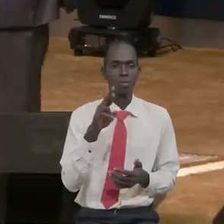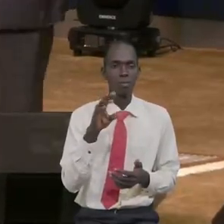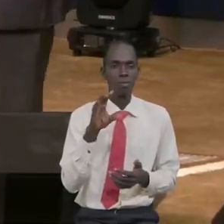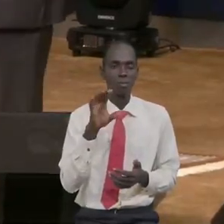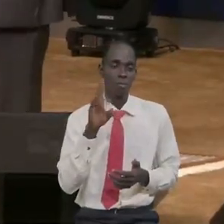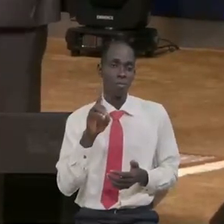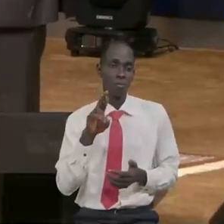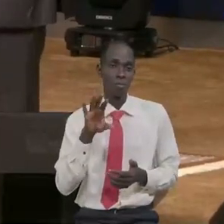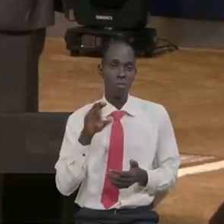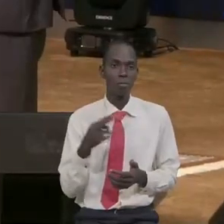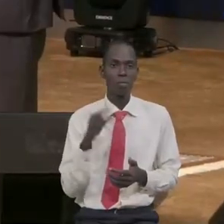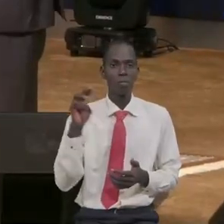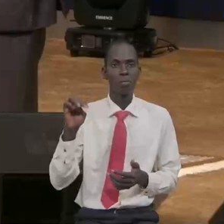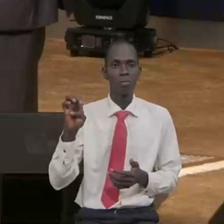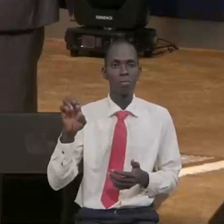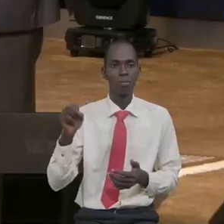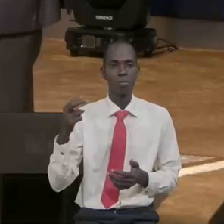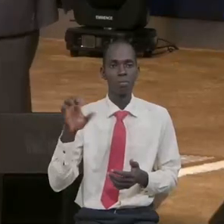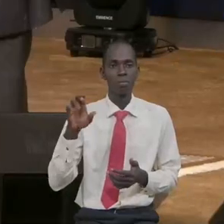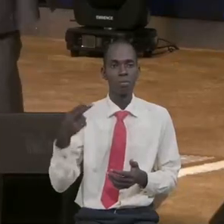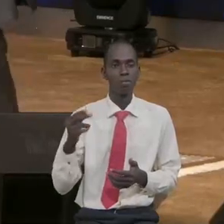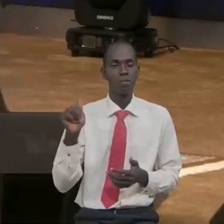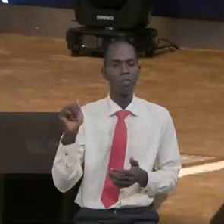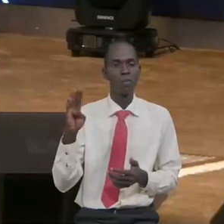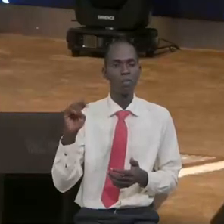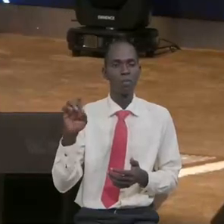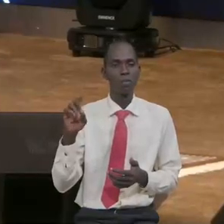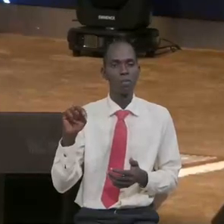tombaient liés au milieu de la fournaise ardente.